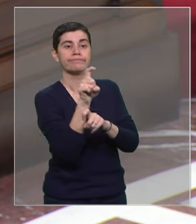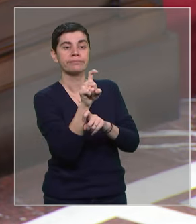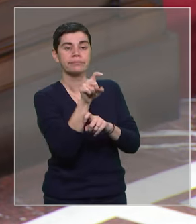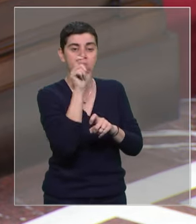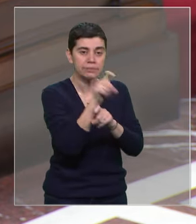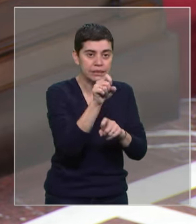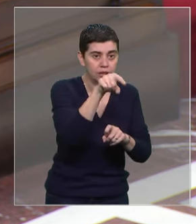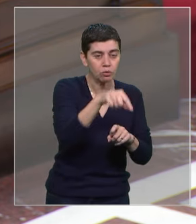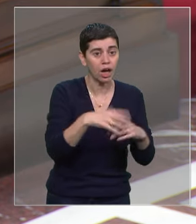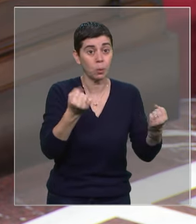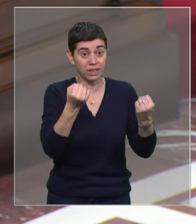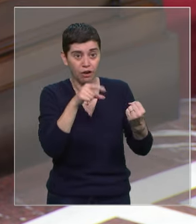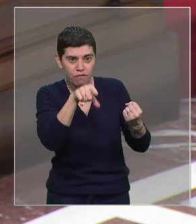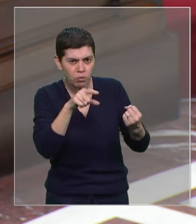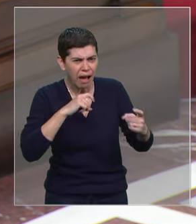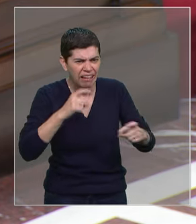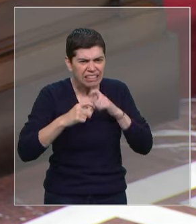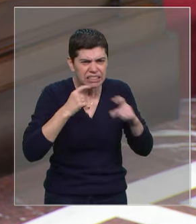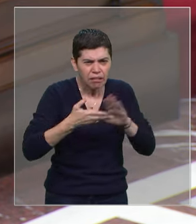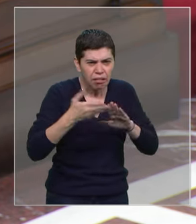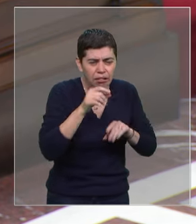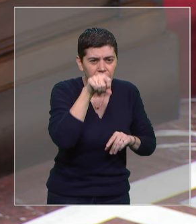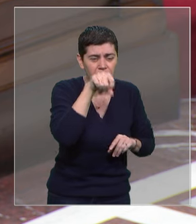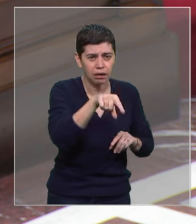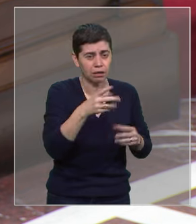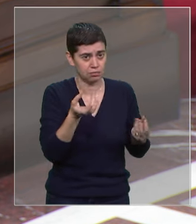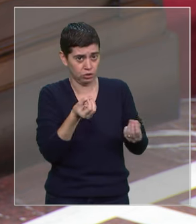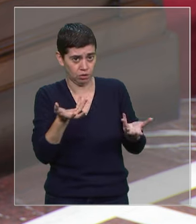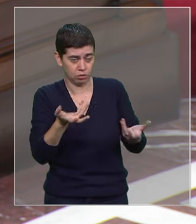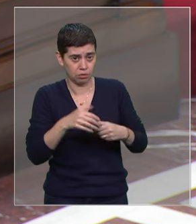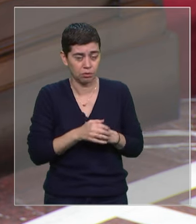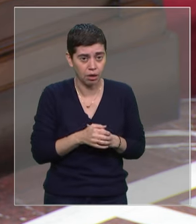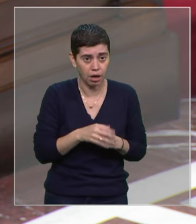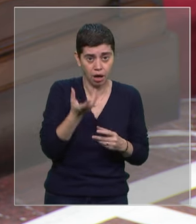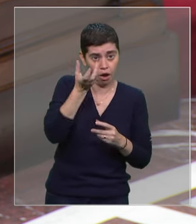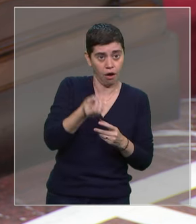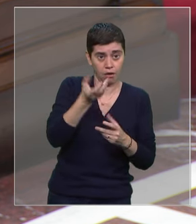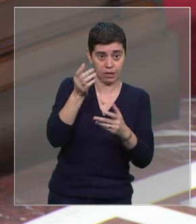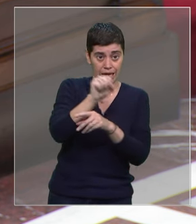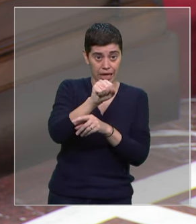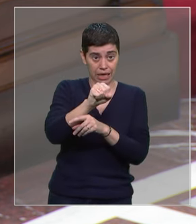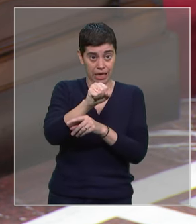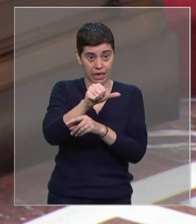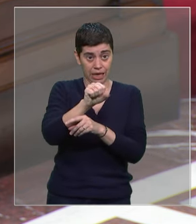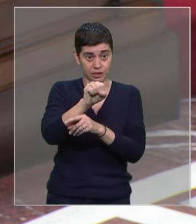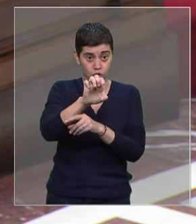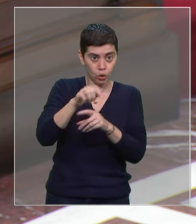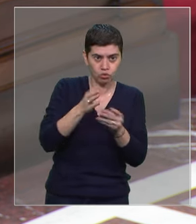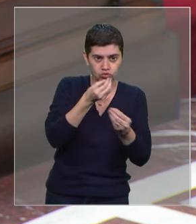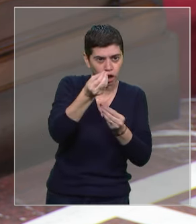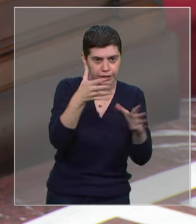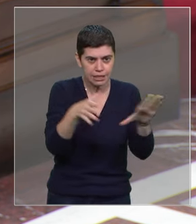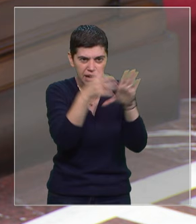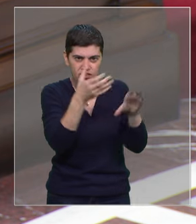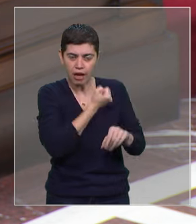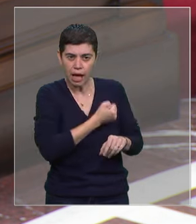communication essentiellement agressive qui contribue à porter atteinte à l'image de la protection de l'enfance. Tous les jours, au quotidien,